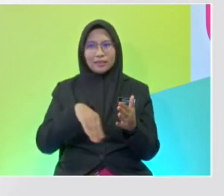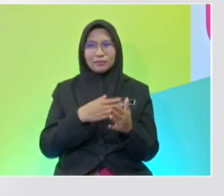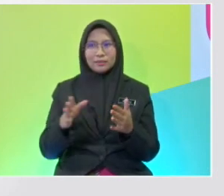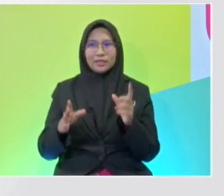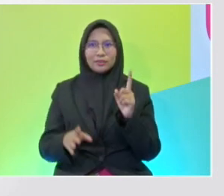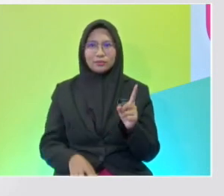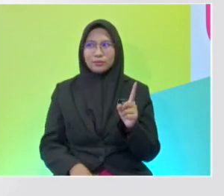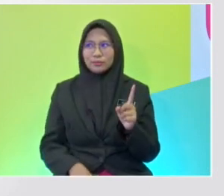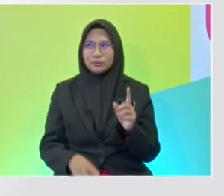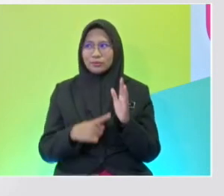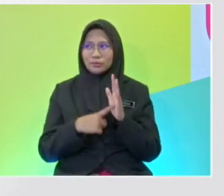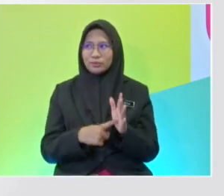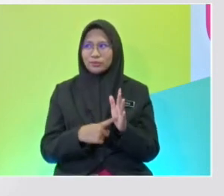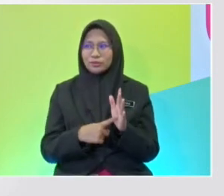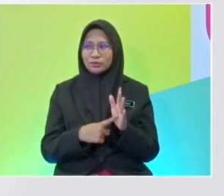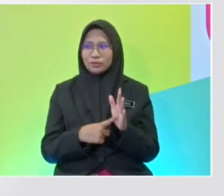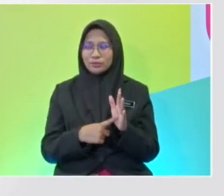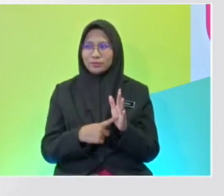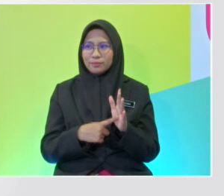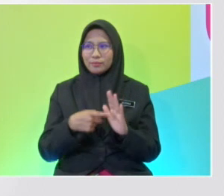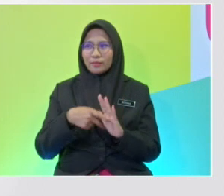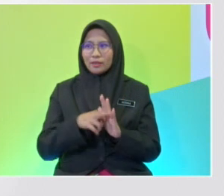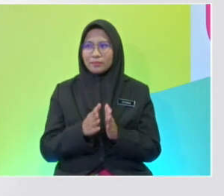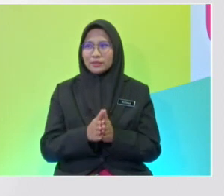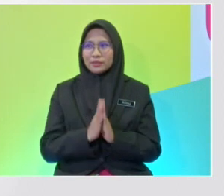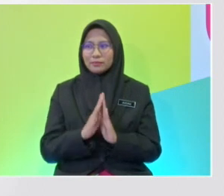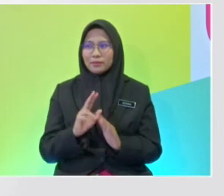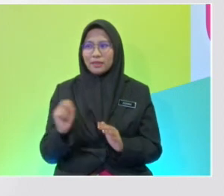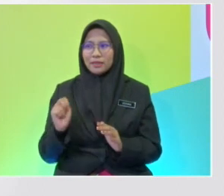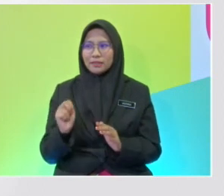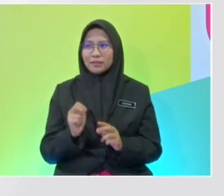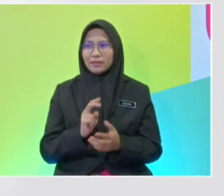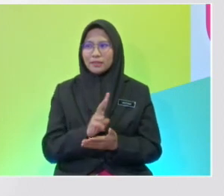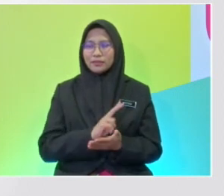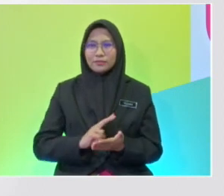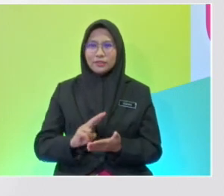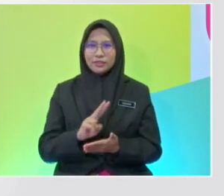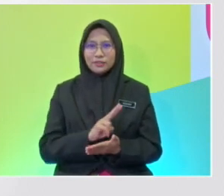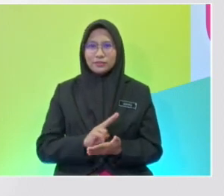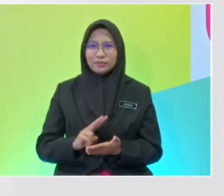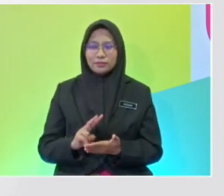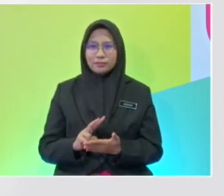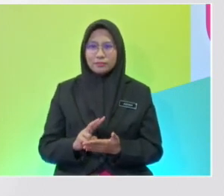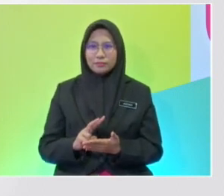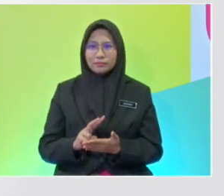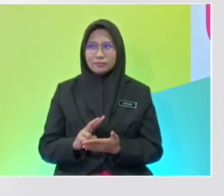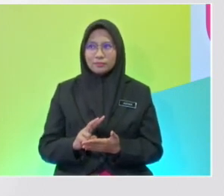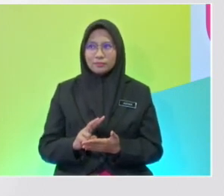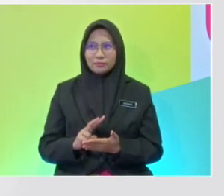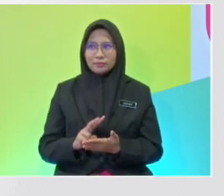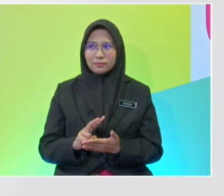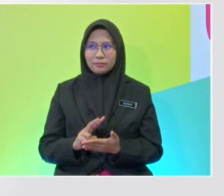untuk menghasilkan persembahan video mati media tersebut so kita Ade proses kerja untuk ahli pasukan e pada